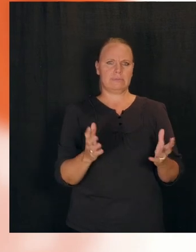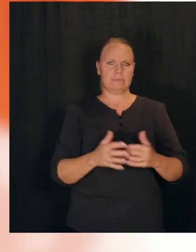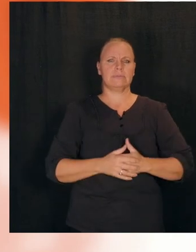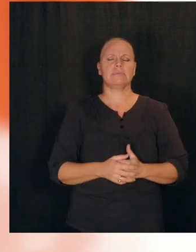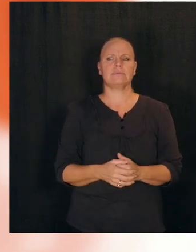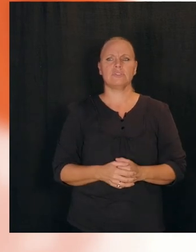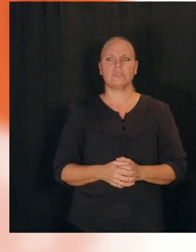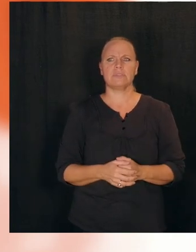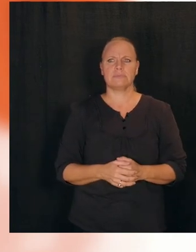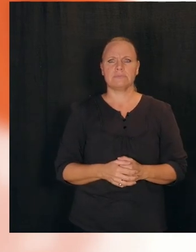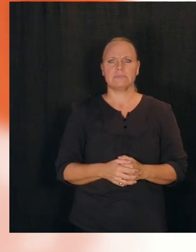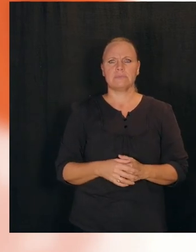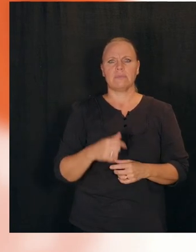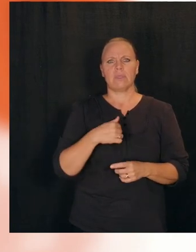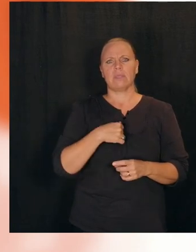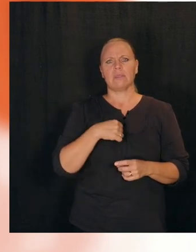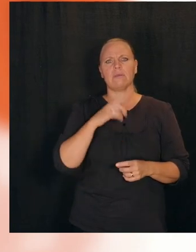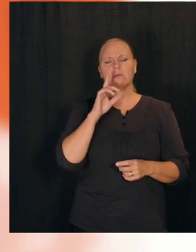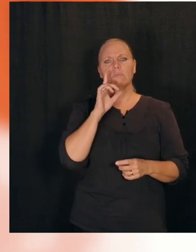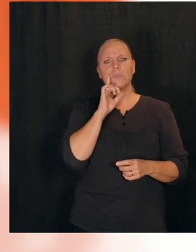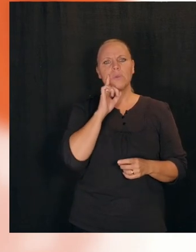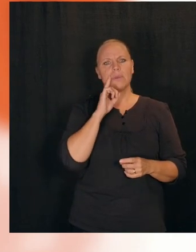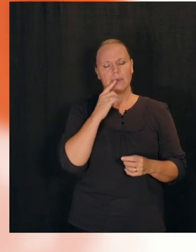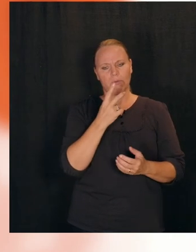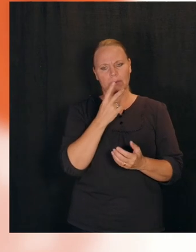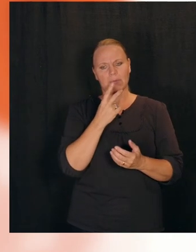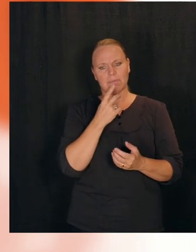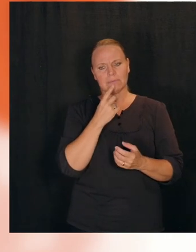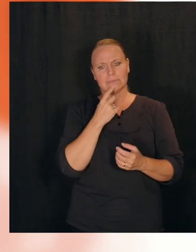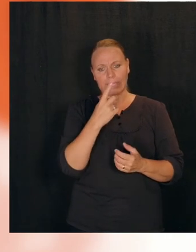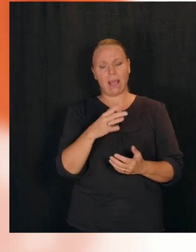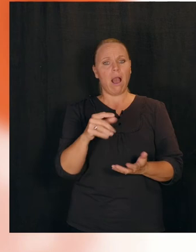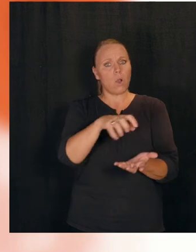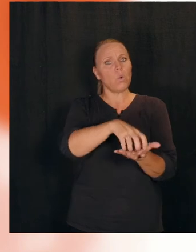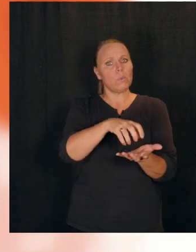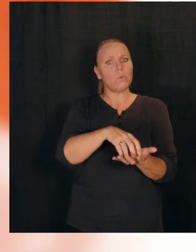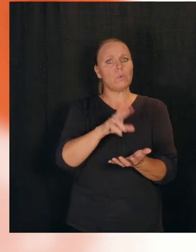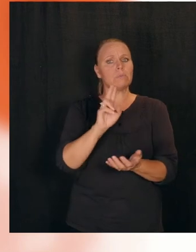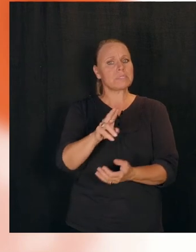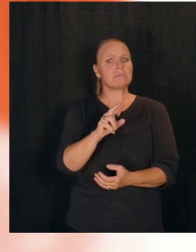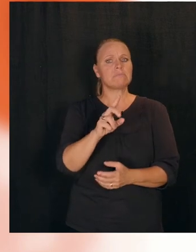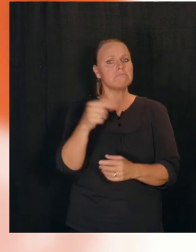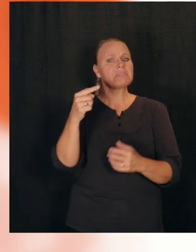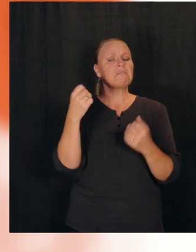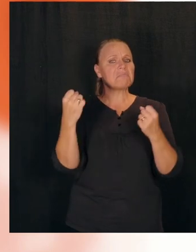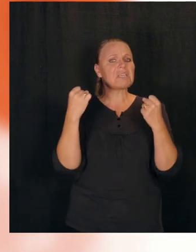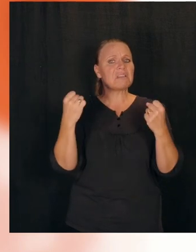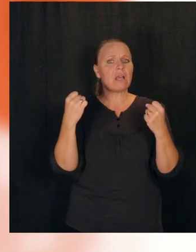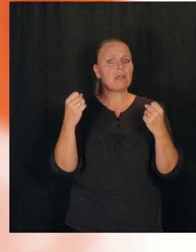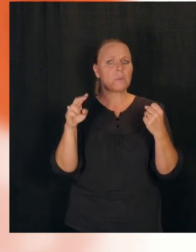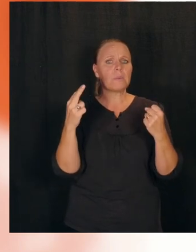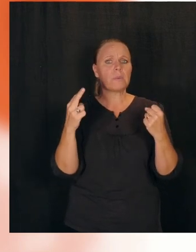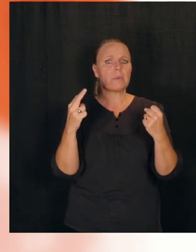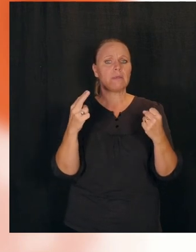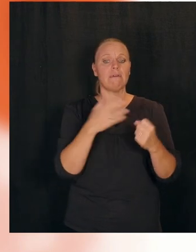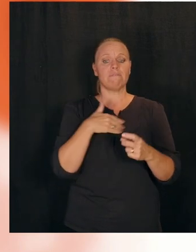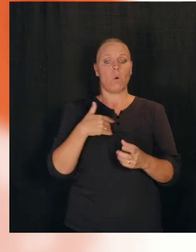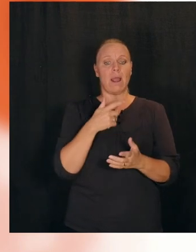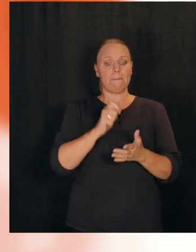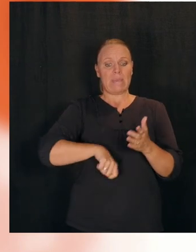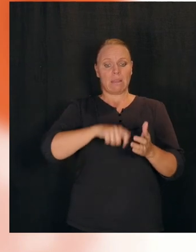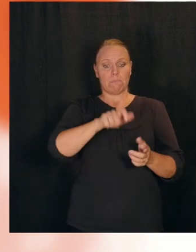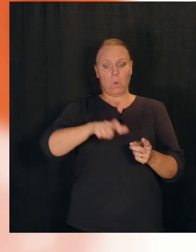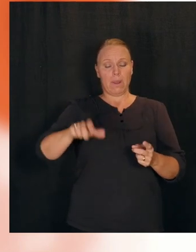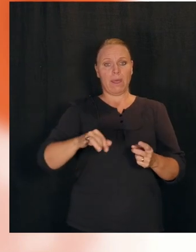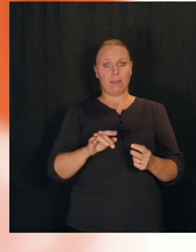Därför jag brukar lyfta fram kommunerna som särskilt viktiga just av den anledningen. Det är så mycket av det som medborgarna möter som är